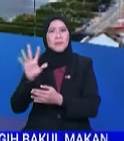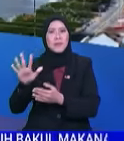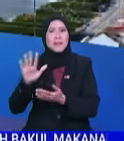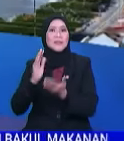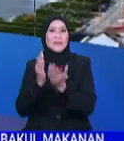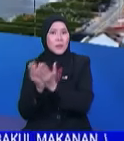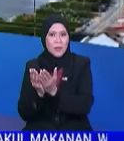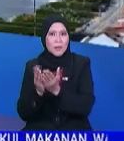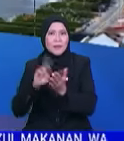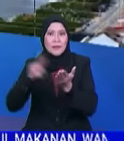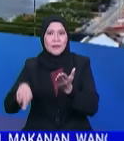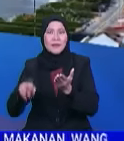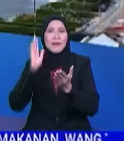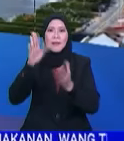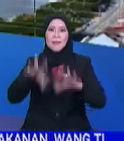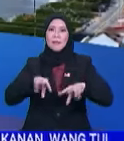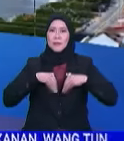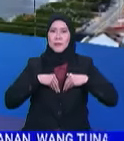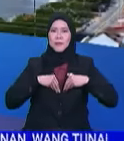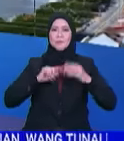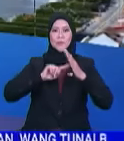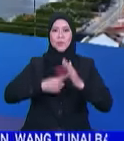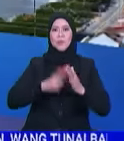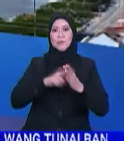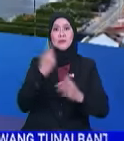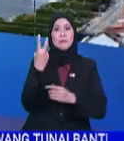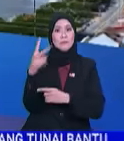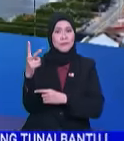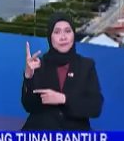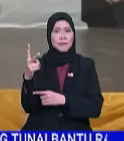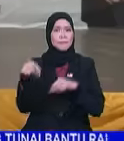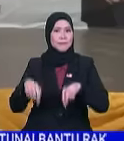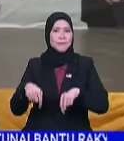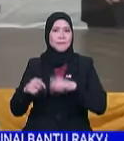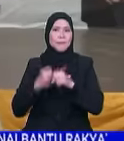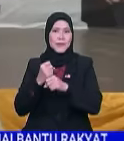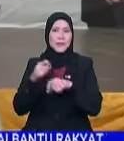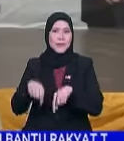sekolah rendah akan menerimanya menjelang Disember tahun ini.